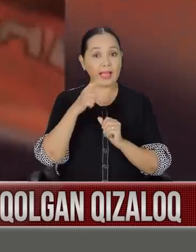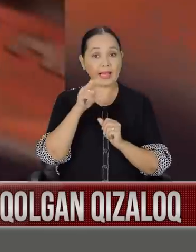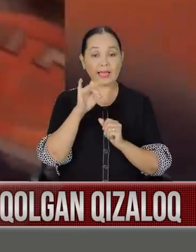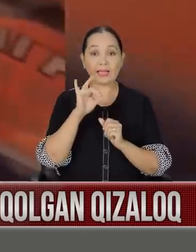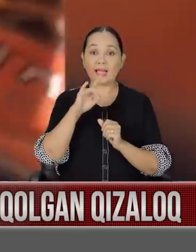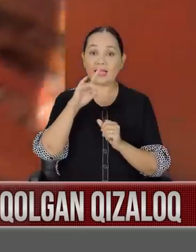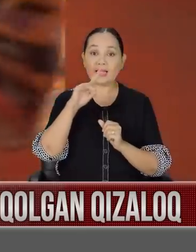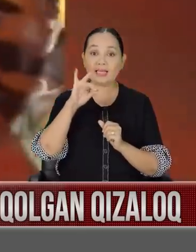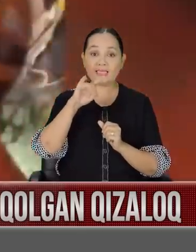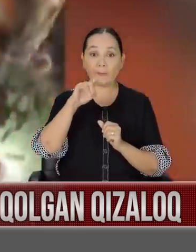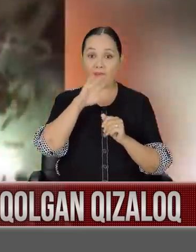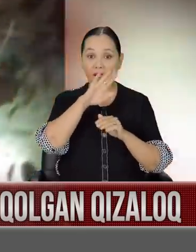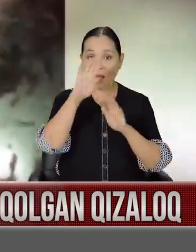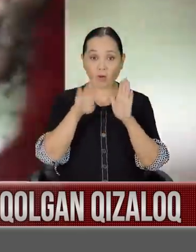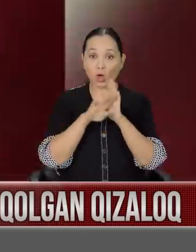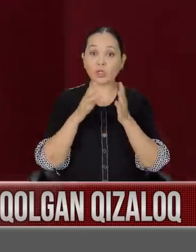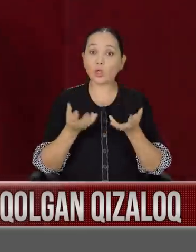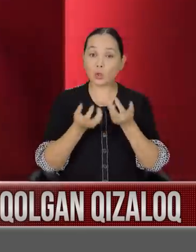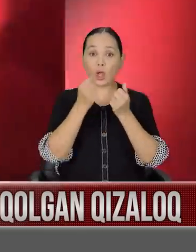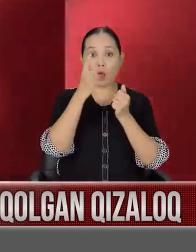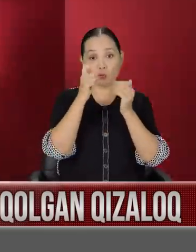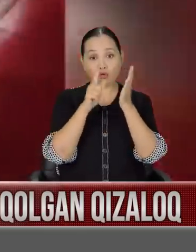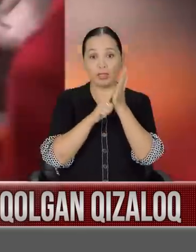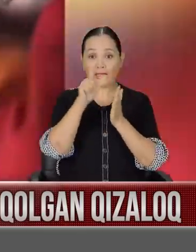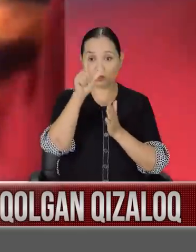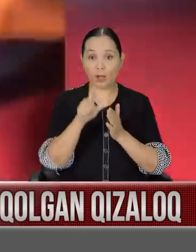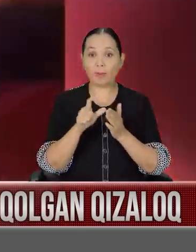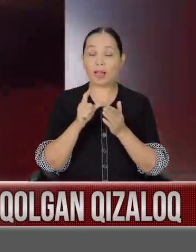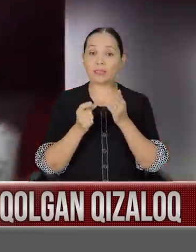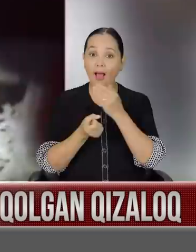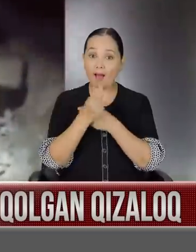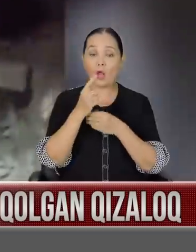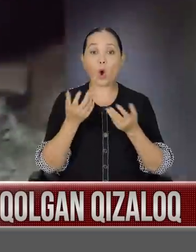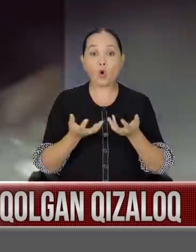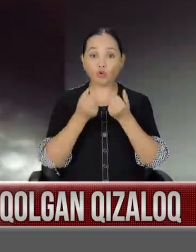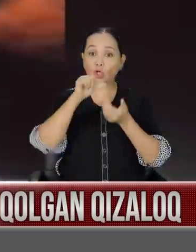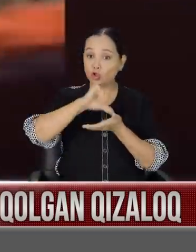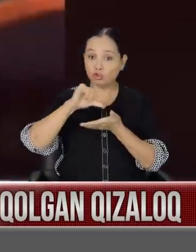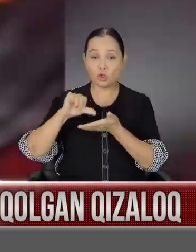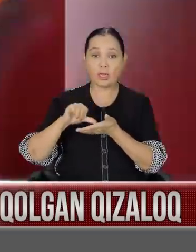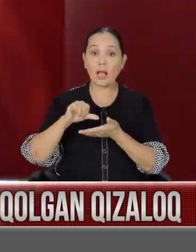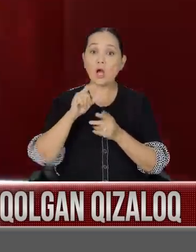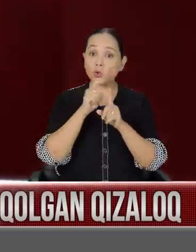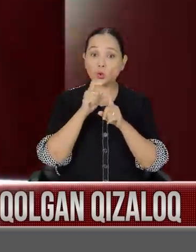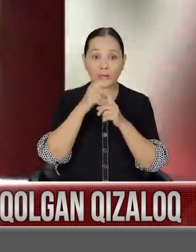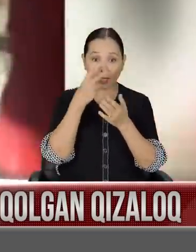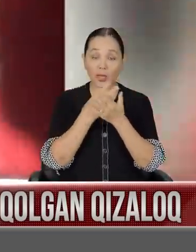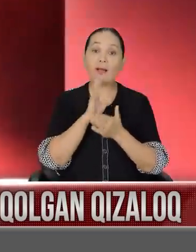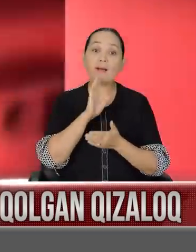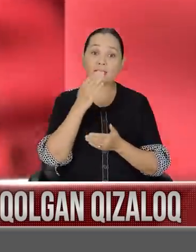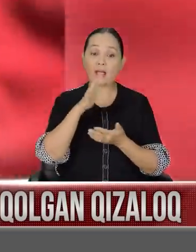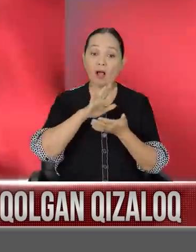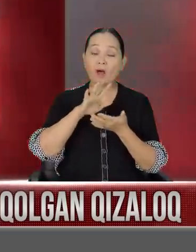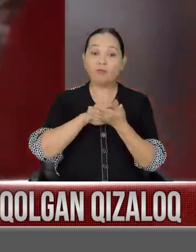Ayda Gezgin İzmir'dagi vayronalar ostidan chiqarib olingan 107-chi jabrlanuvchiga aylandi. Uni qutqarishda ishtirok etgan Nusretning so'zlariga